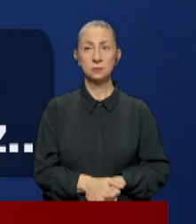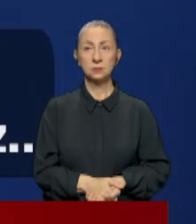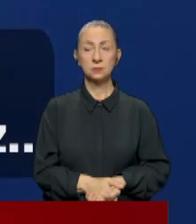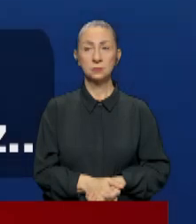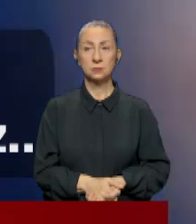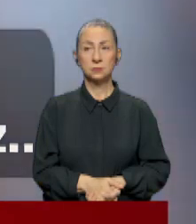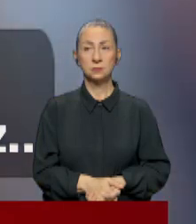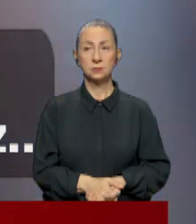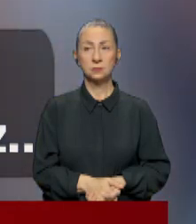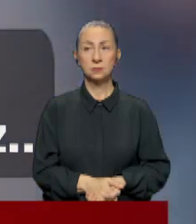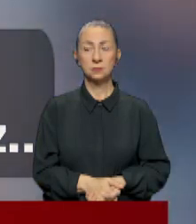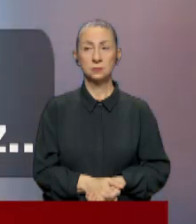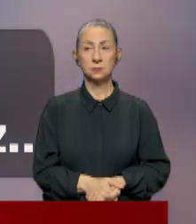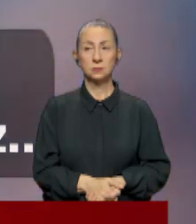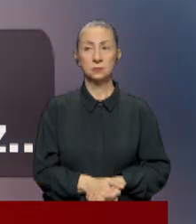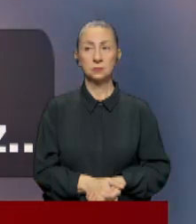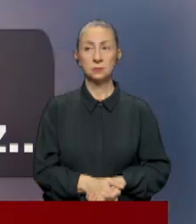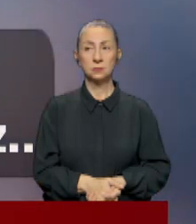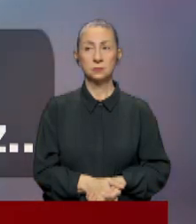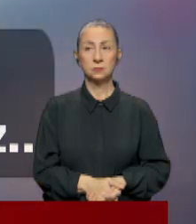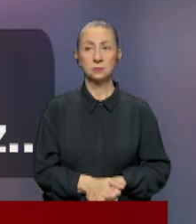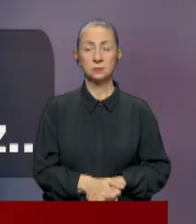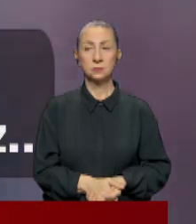203. Nasıl satıyorsun? Benim bilgim yoktu. Efendim hemen